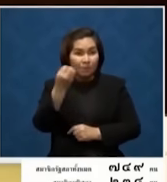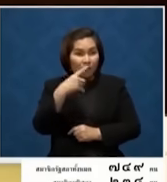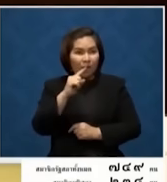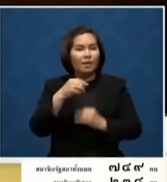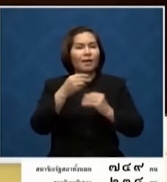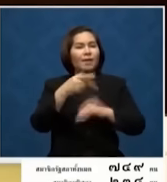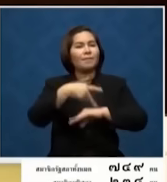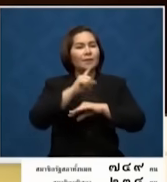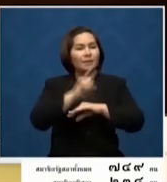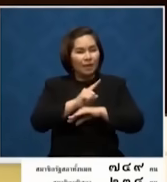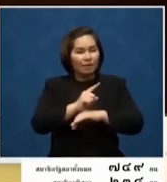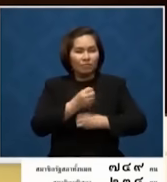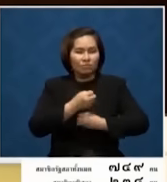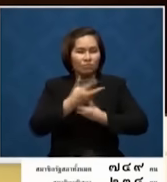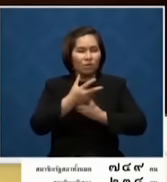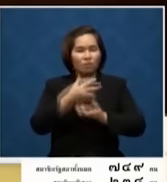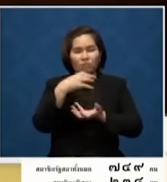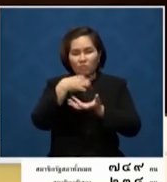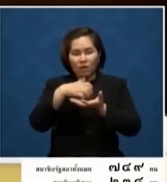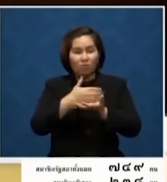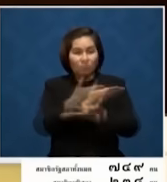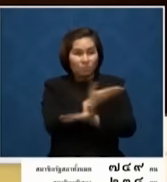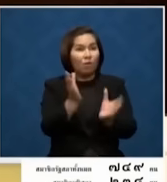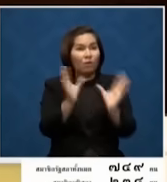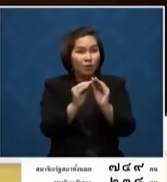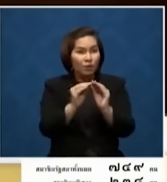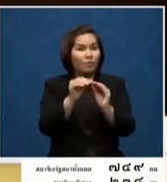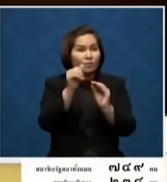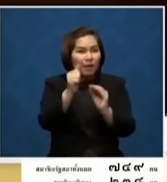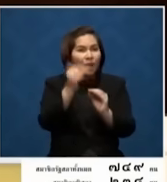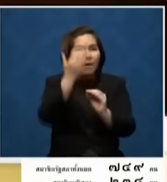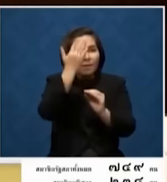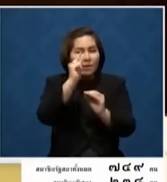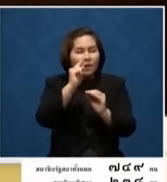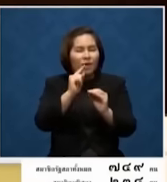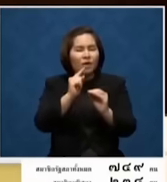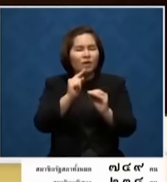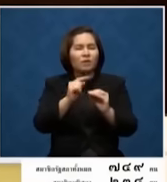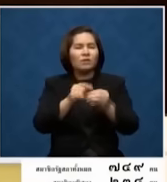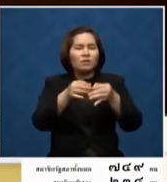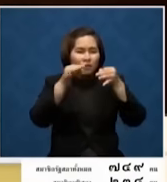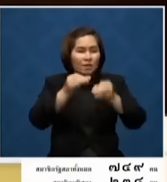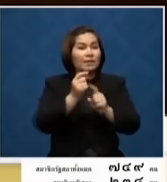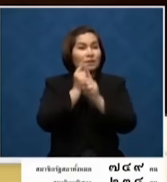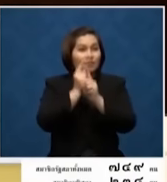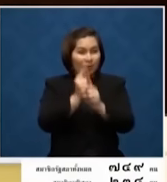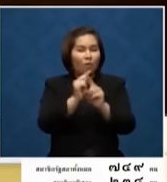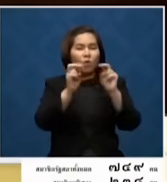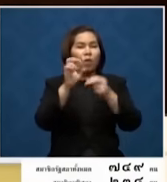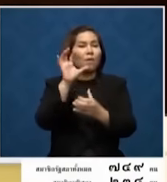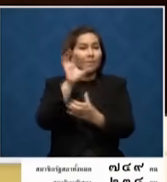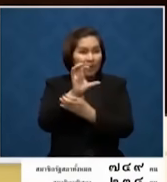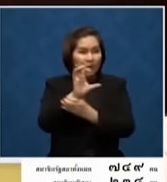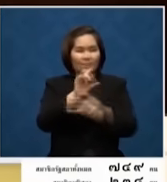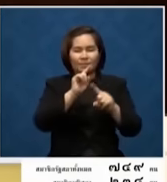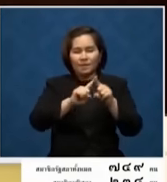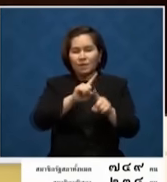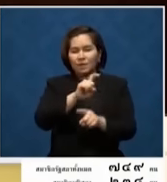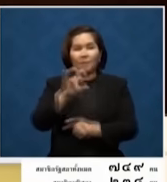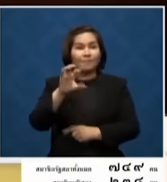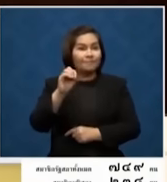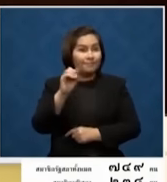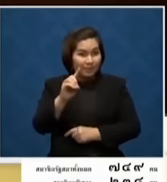ปัญหามันคือเรื่องอะไรรู้อยู่แล้วว่ามันติดปัญหาตรงที่ว่าจะเสนอชื่อพิธาเนี่ยซ้ำได้หรือ